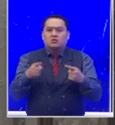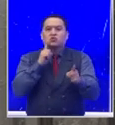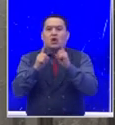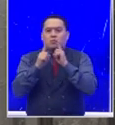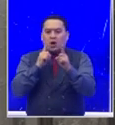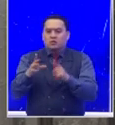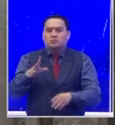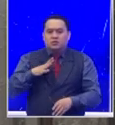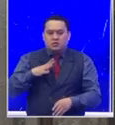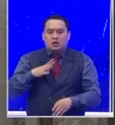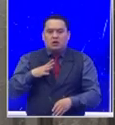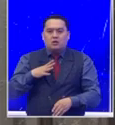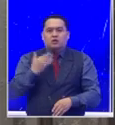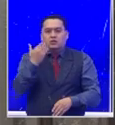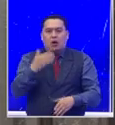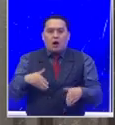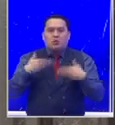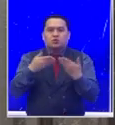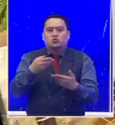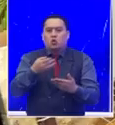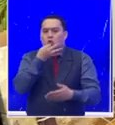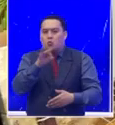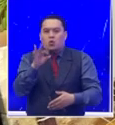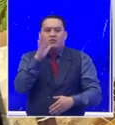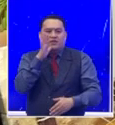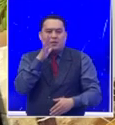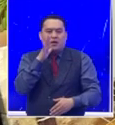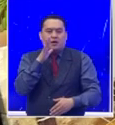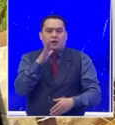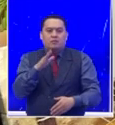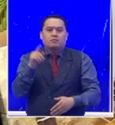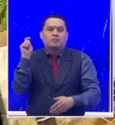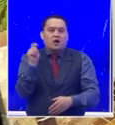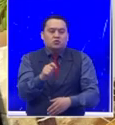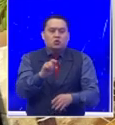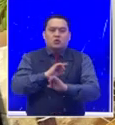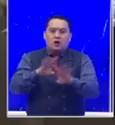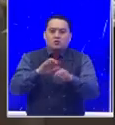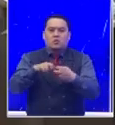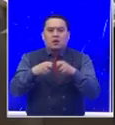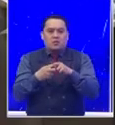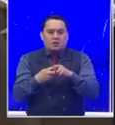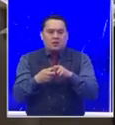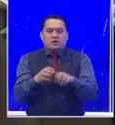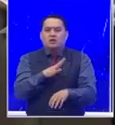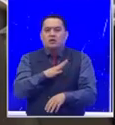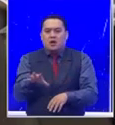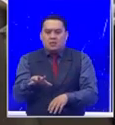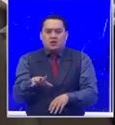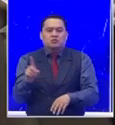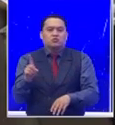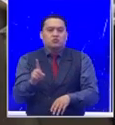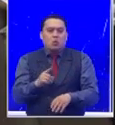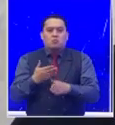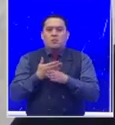собрания, к нему можно было зайти в любое время, подойти, высказать свою проблему. Не было бы счастья, да